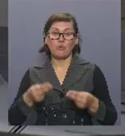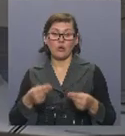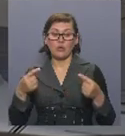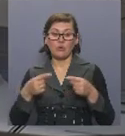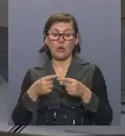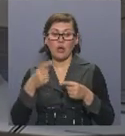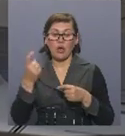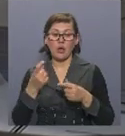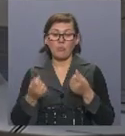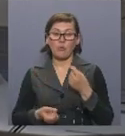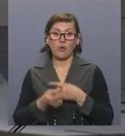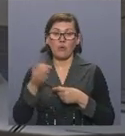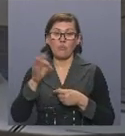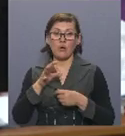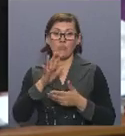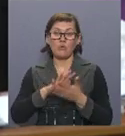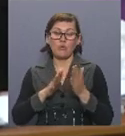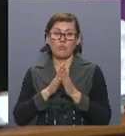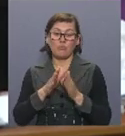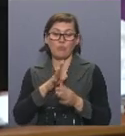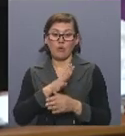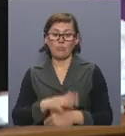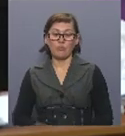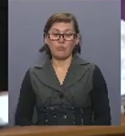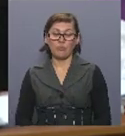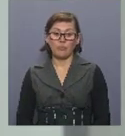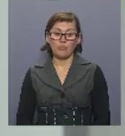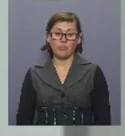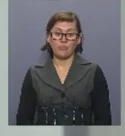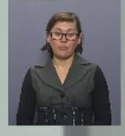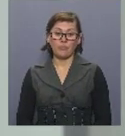нақты иелерін анықтау туралы өтініш айтқан еді.